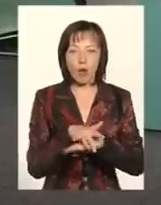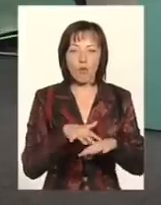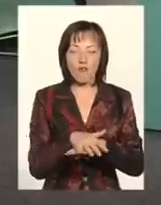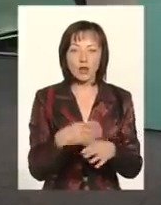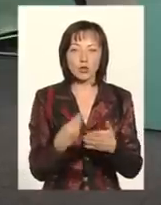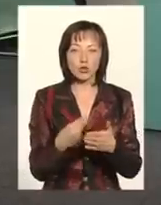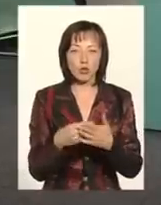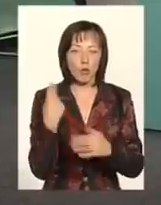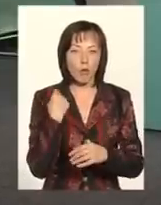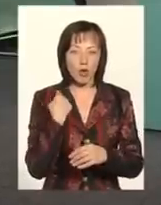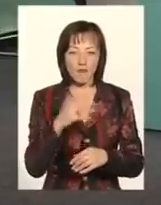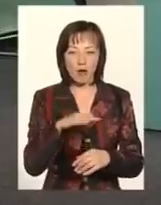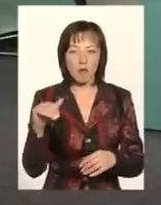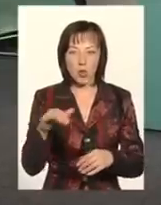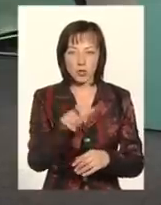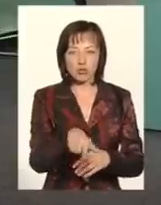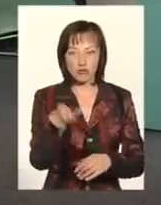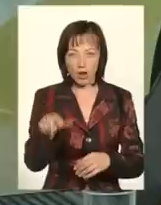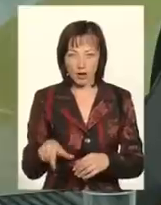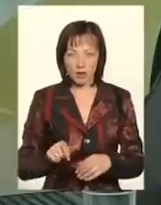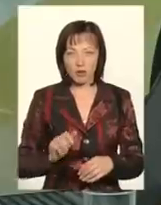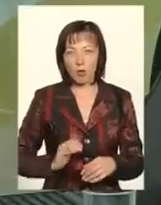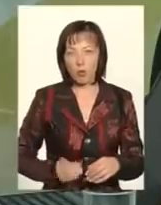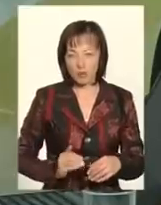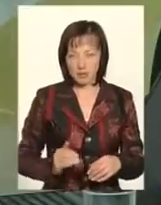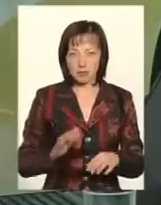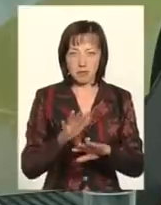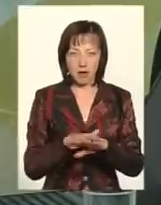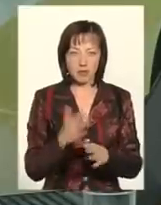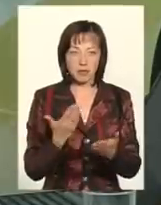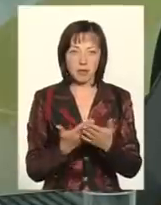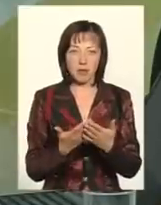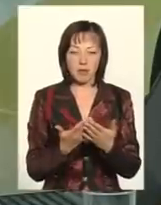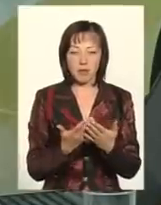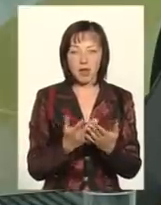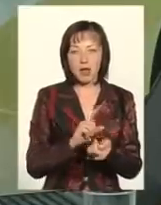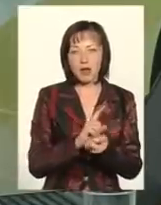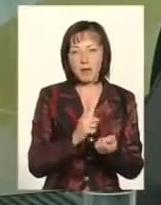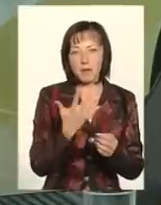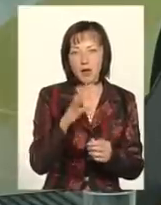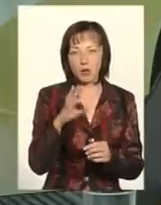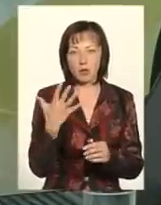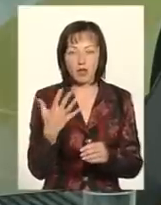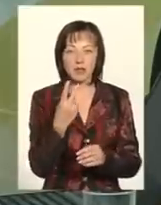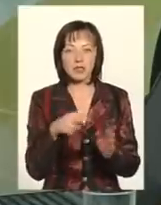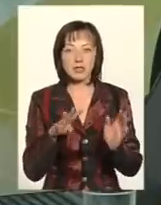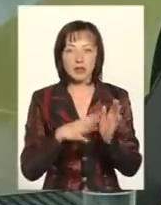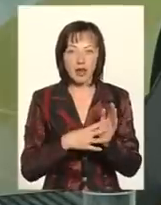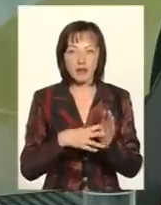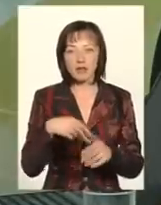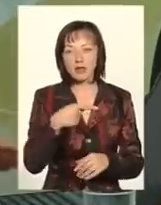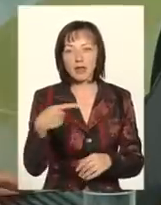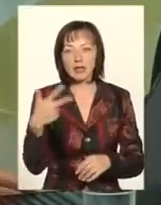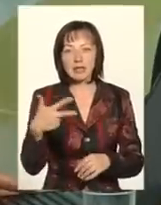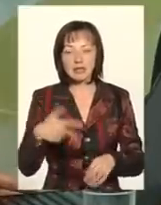боргів позичальників комерційним структурам якщо перерахувати по курсу 505 воно десь складає 29-30 млрд